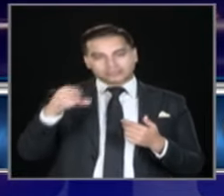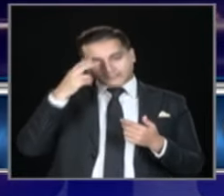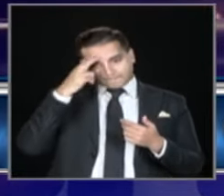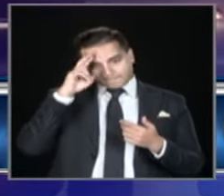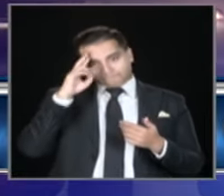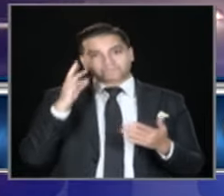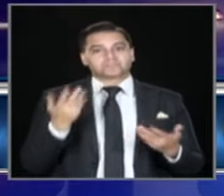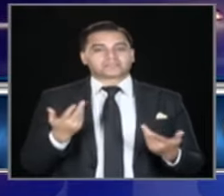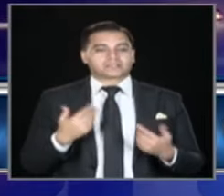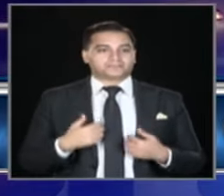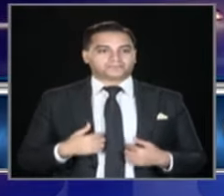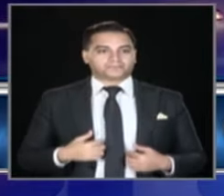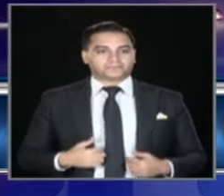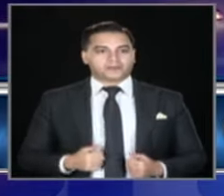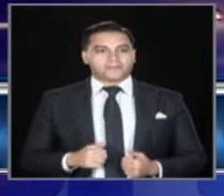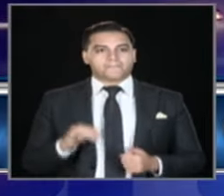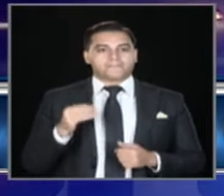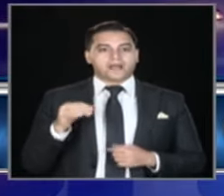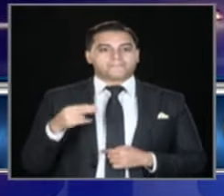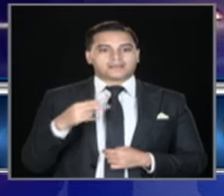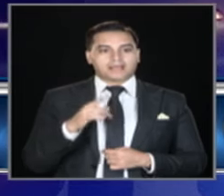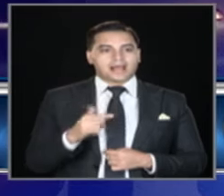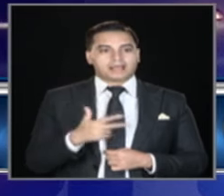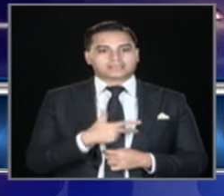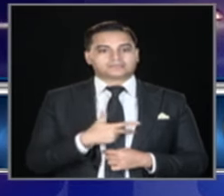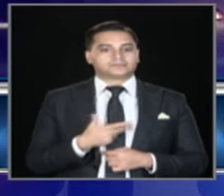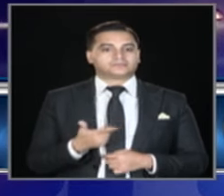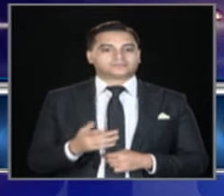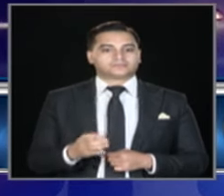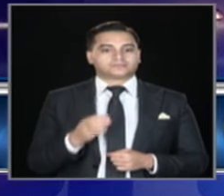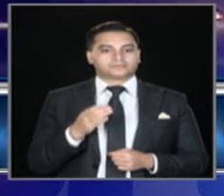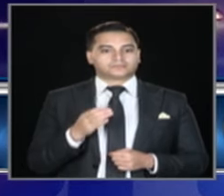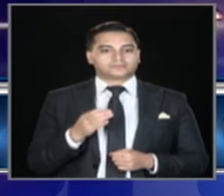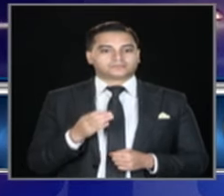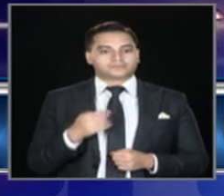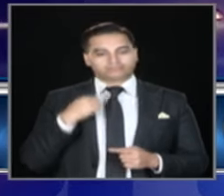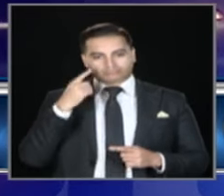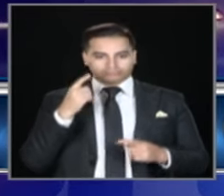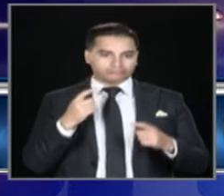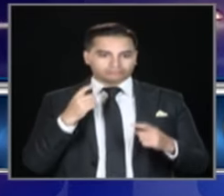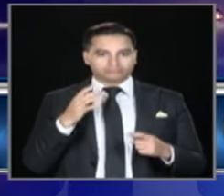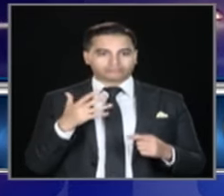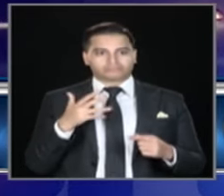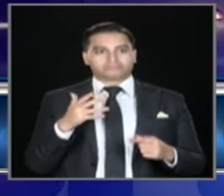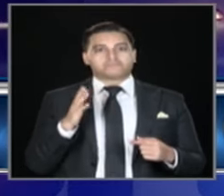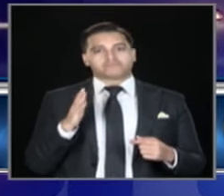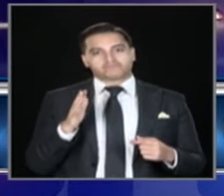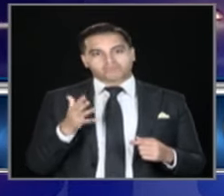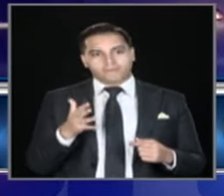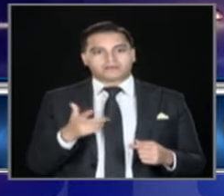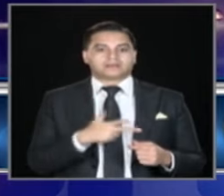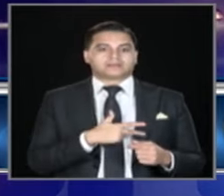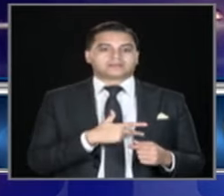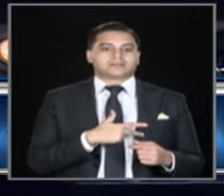1899 محمد علي اجابتك الله انا هقولها تخمينه معلش سها تخمينه ممكن